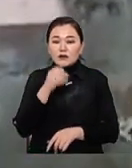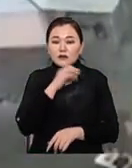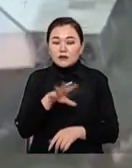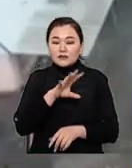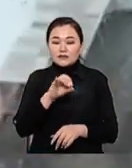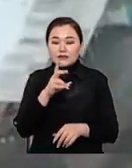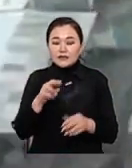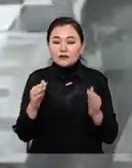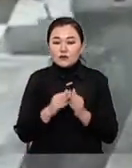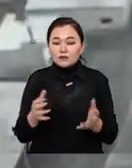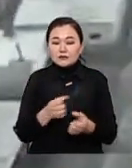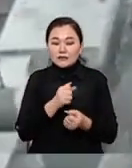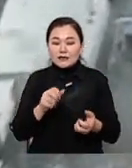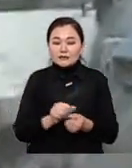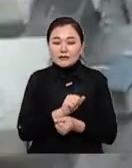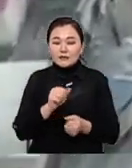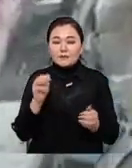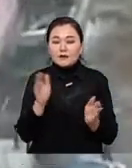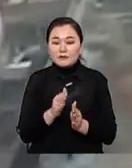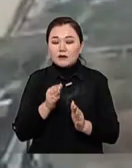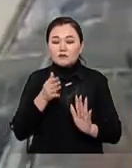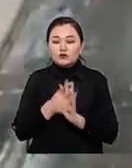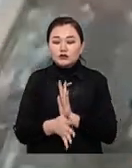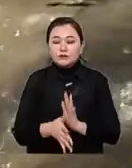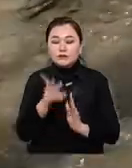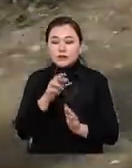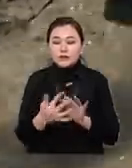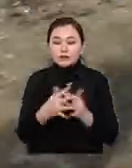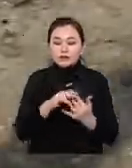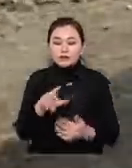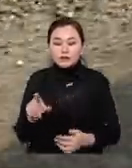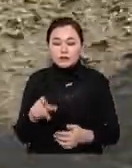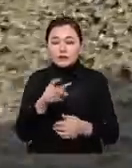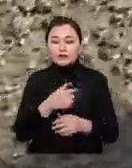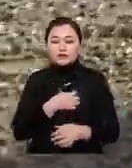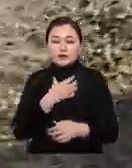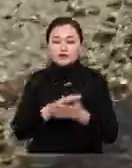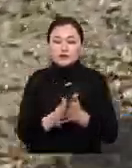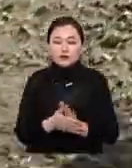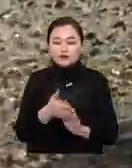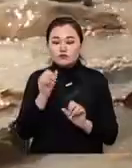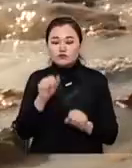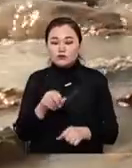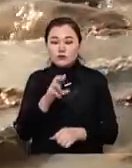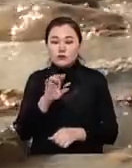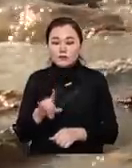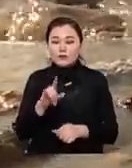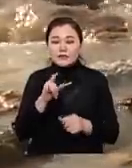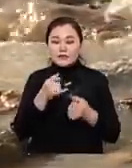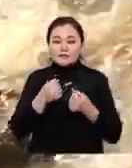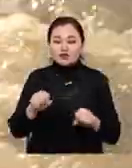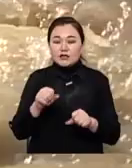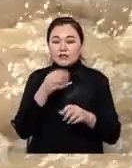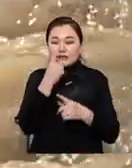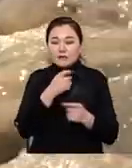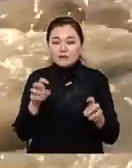стихии, спасатели отстояли с минимальным ущербом для сельчан. Критичной ситуации можно было избежать,